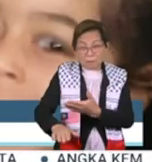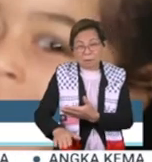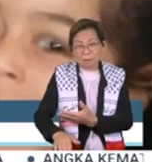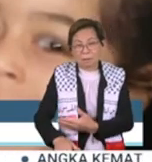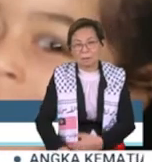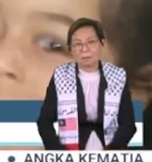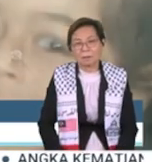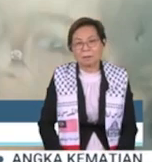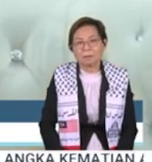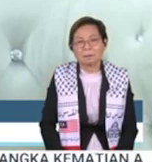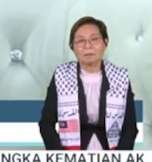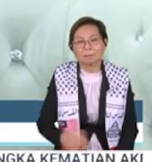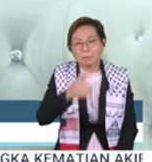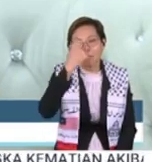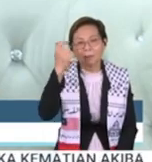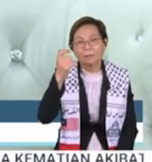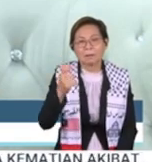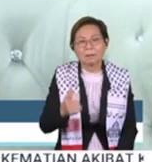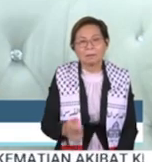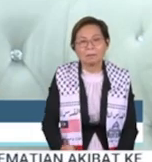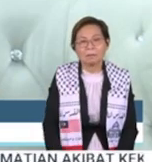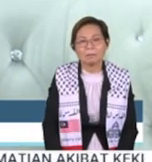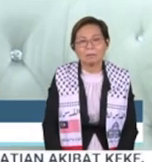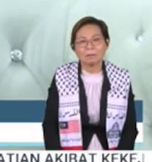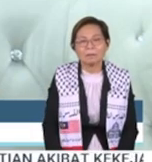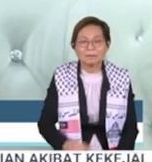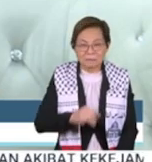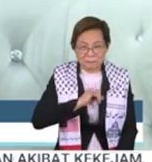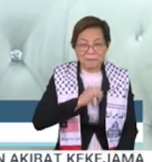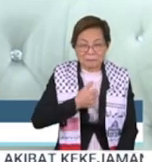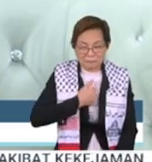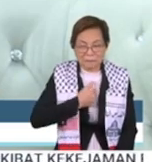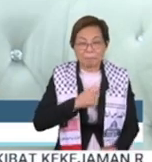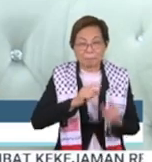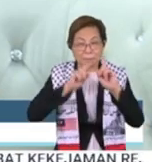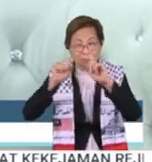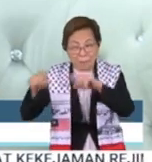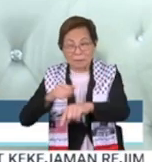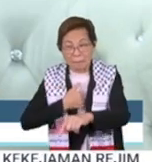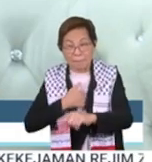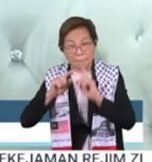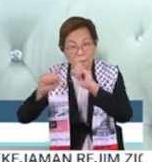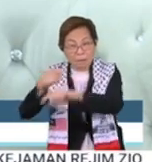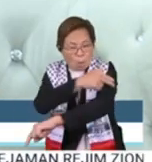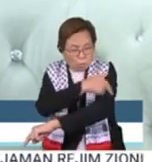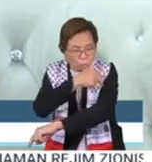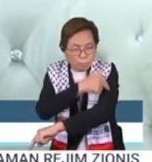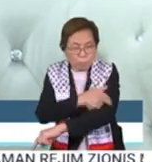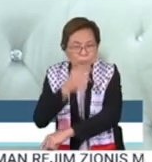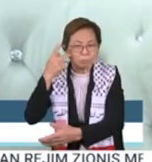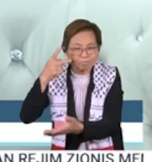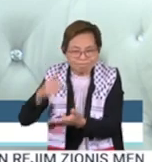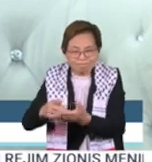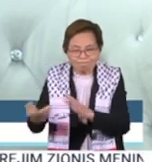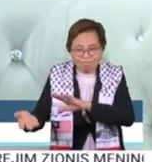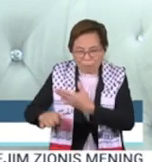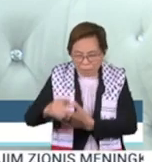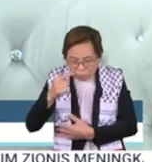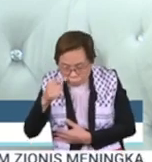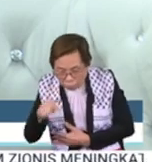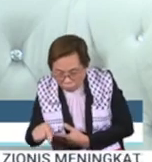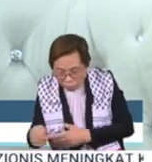masakkan untuk kami. Subhanallah. Lepas tu saya sendiri pergi dekat hospital untuk pengecaman mayat